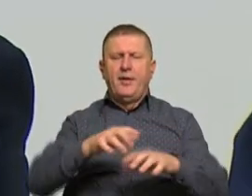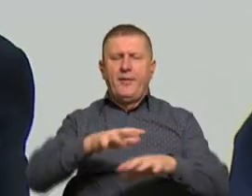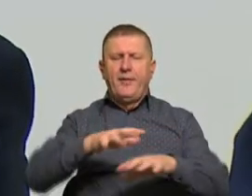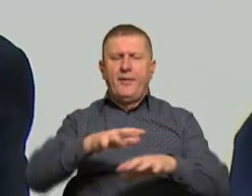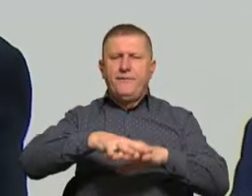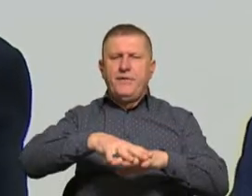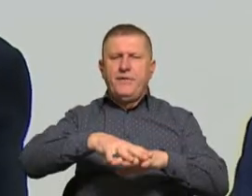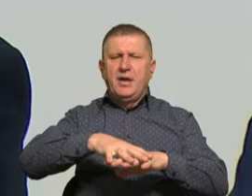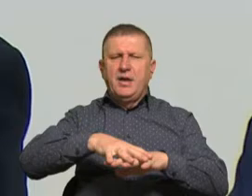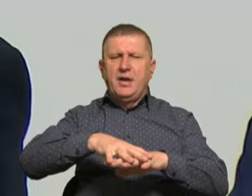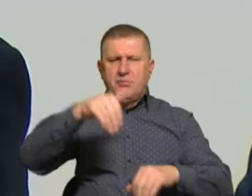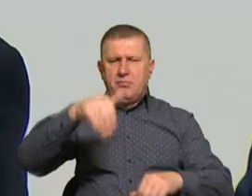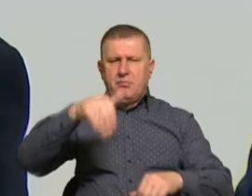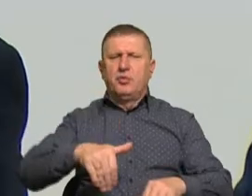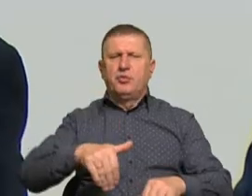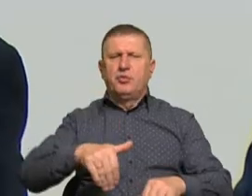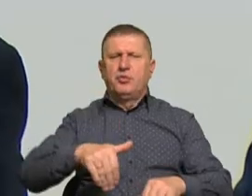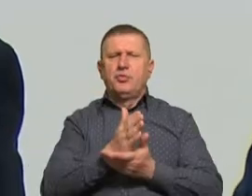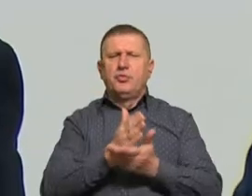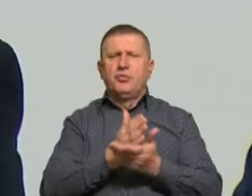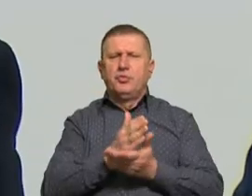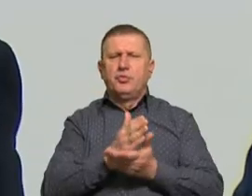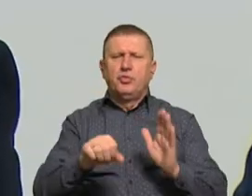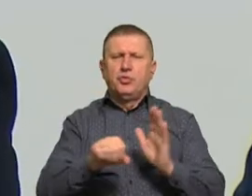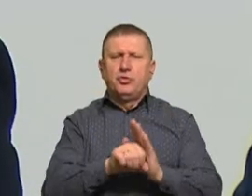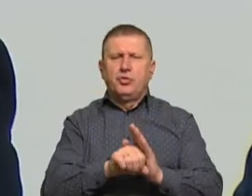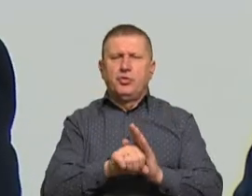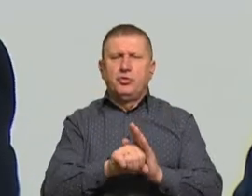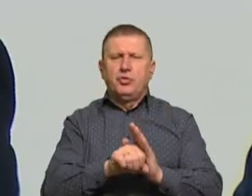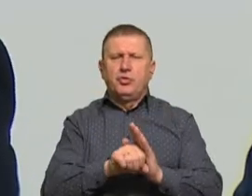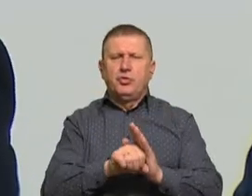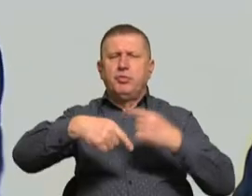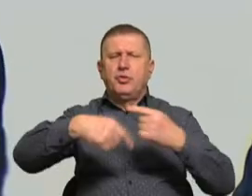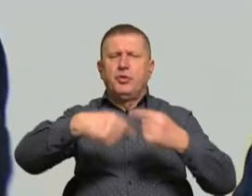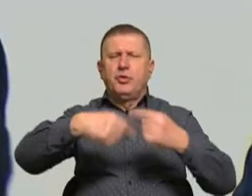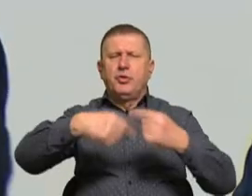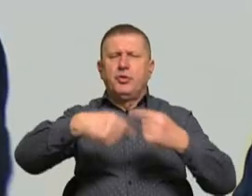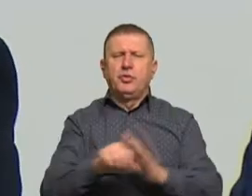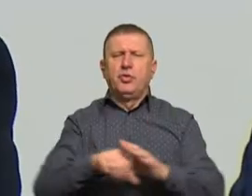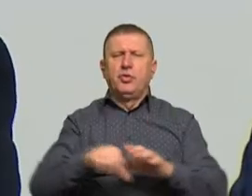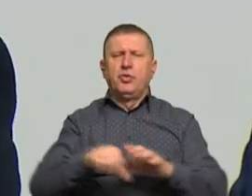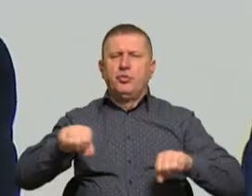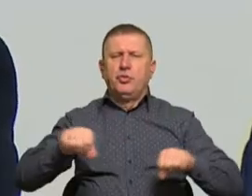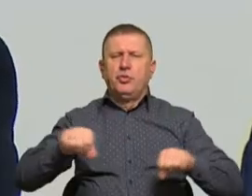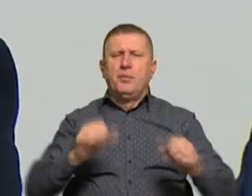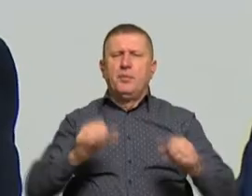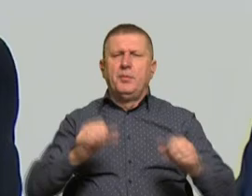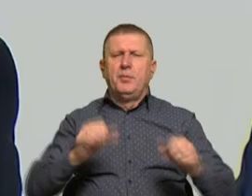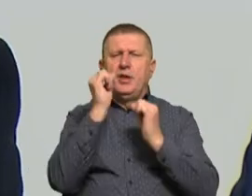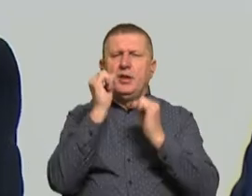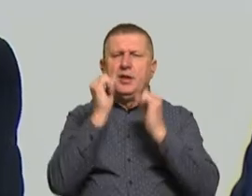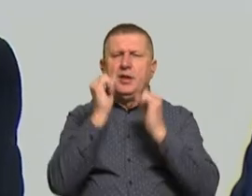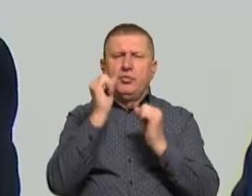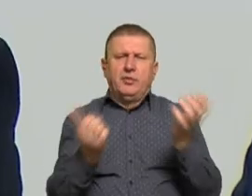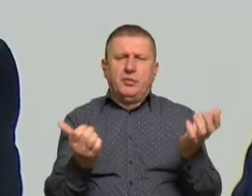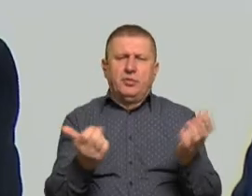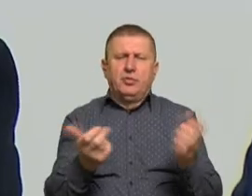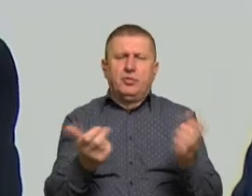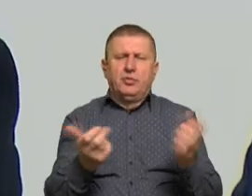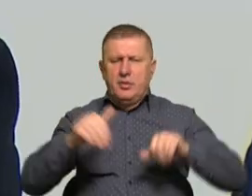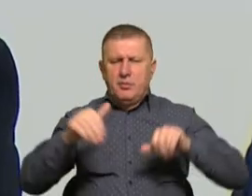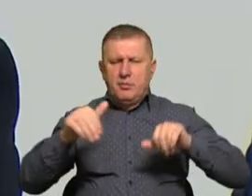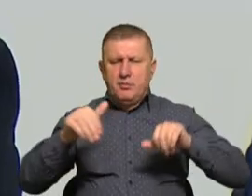przefiltrowany, może służyć również do produkcji, do uruchamiania silników spalinowych, które